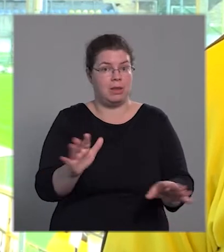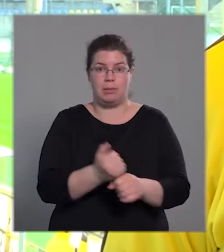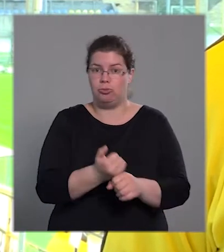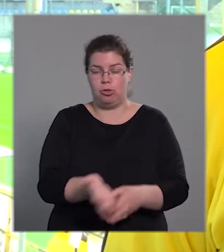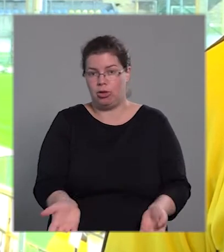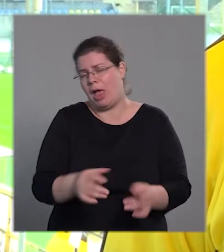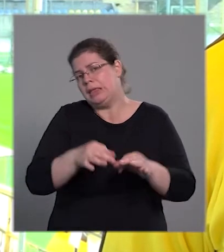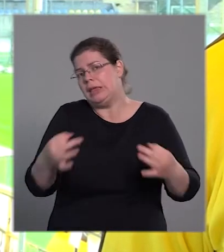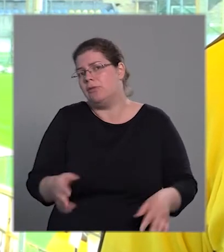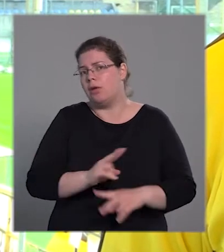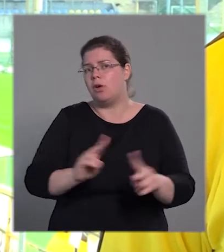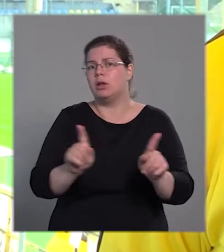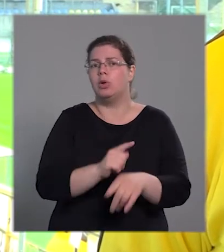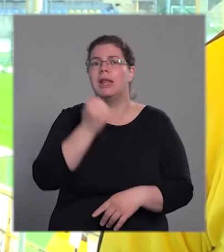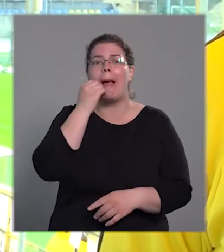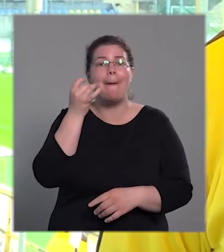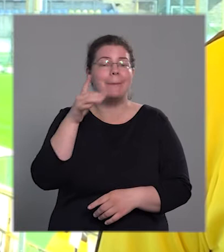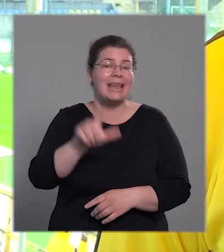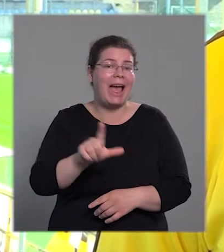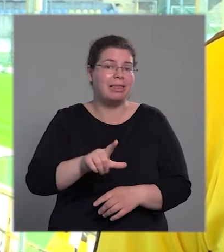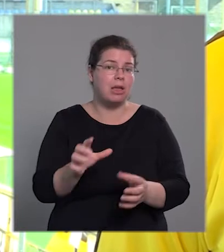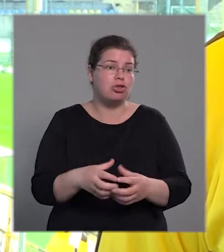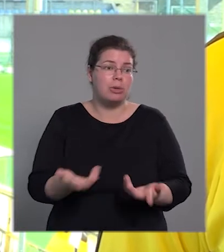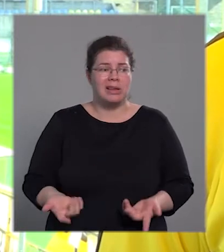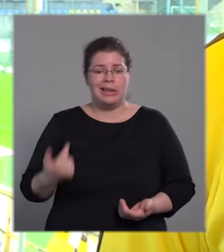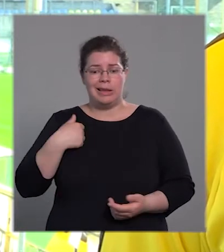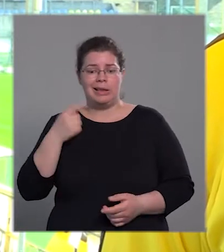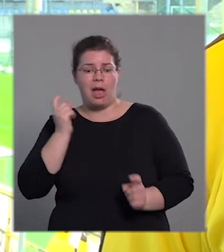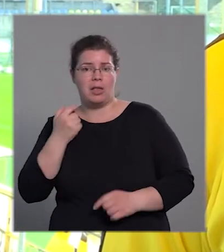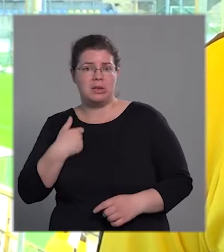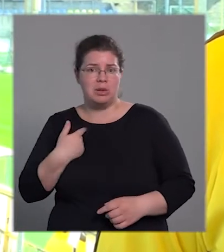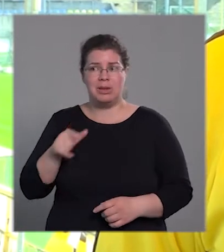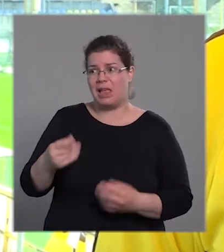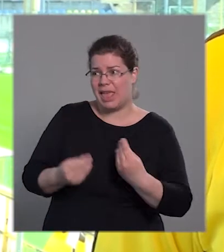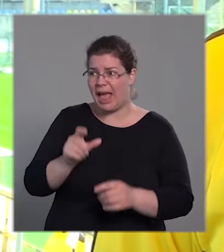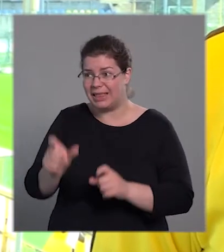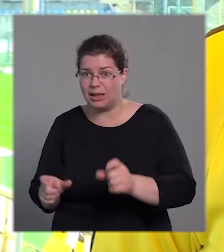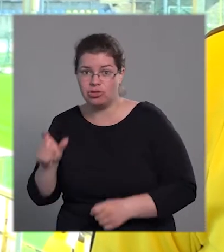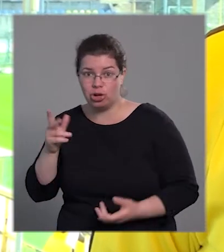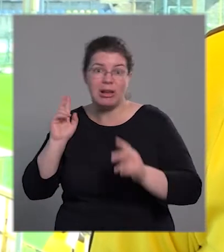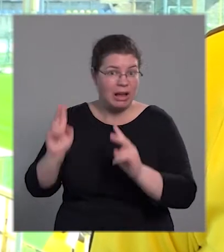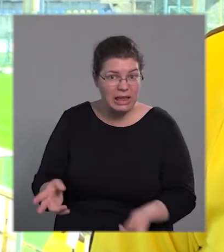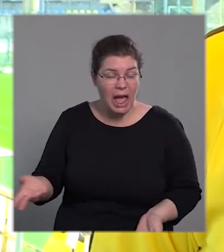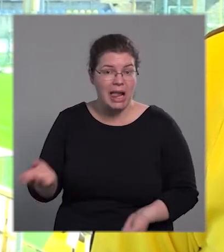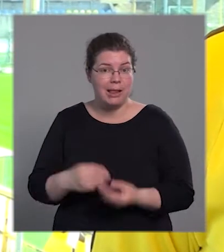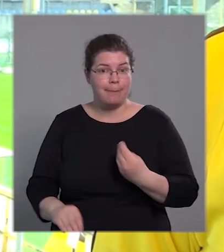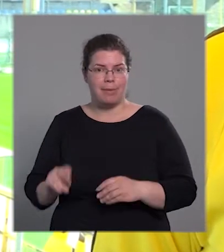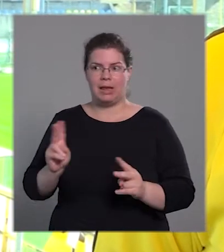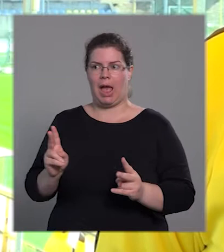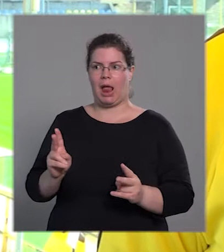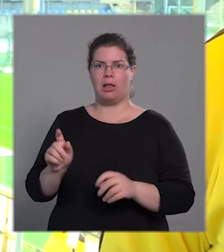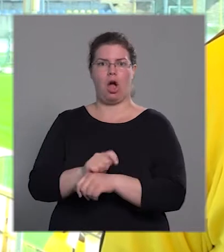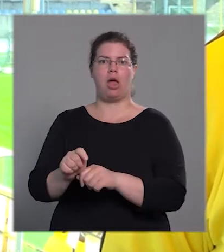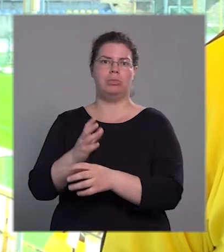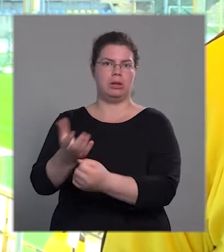nyilván vannak olyan NB2-es csapatok, és én azt gondoltam, hogy azért ez a játékosoknak mindenféleképpen kell, hiszen azért karban kell őket tartani,